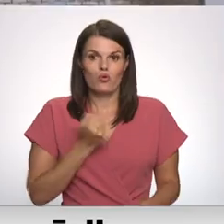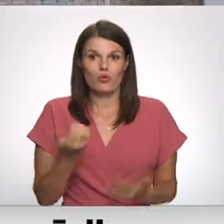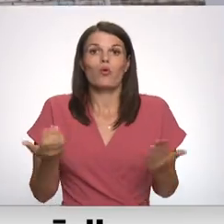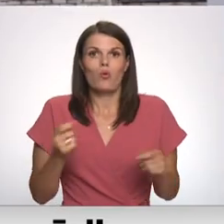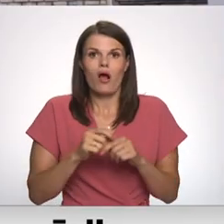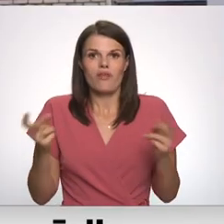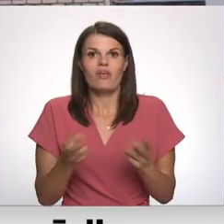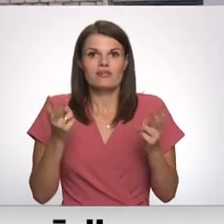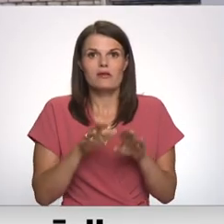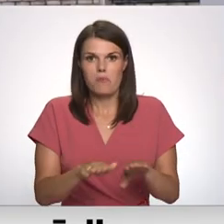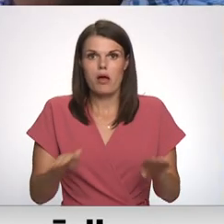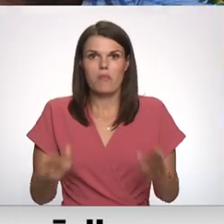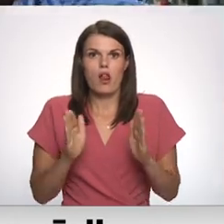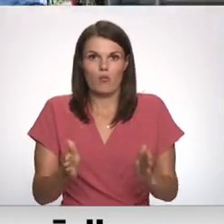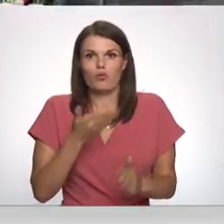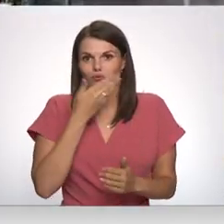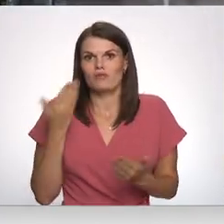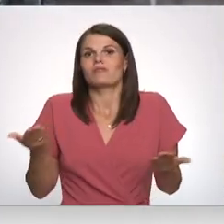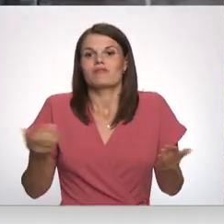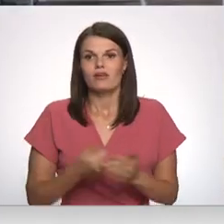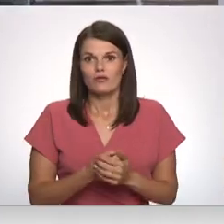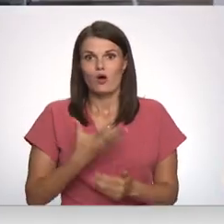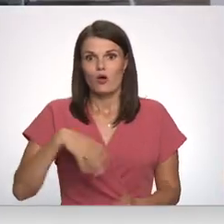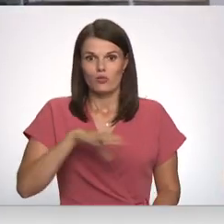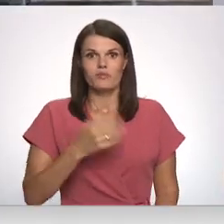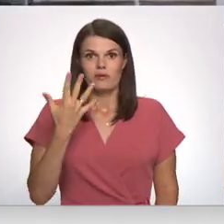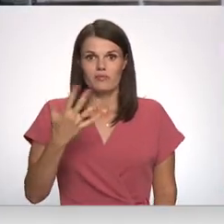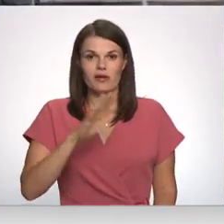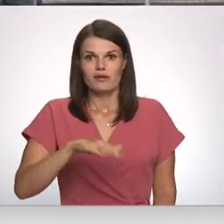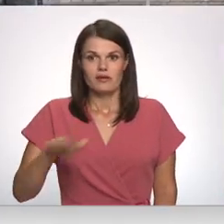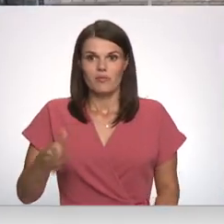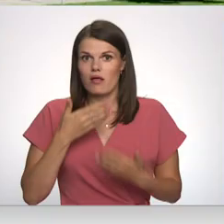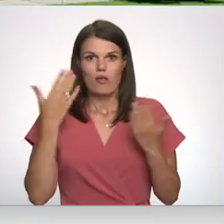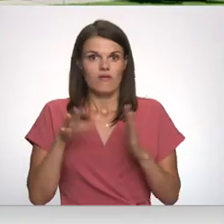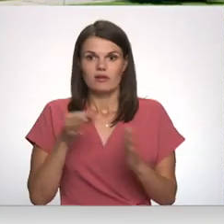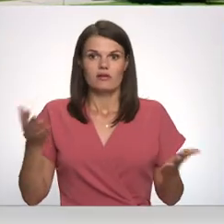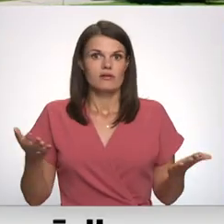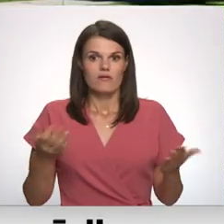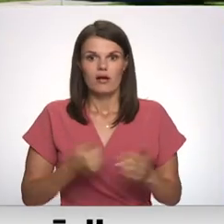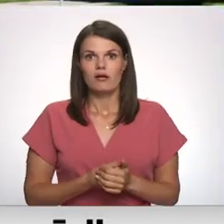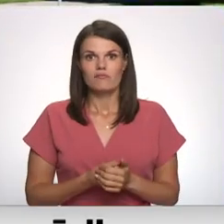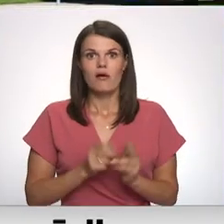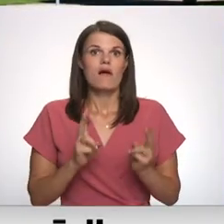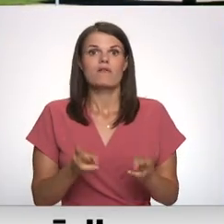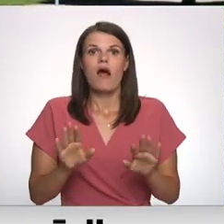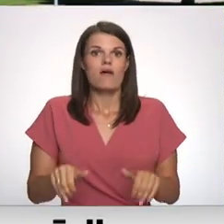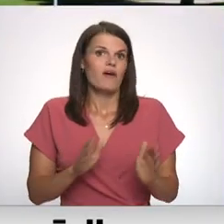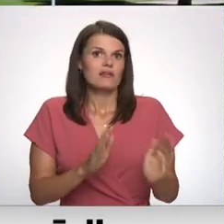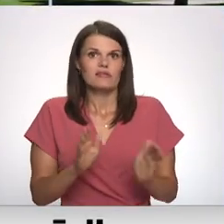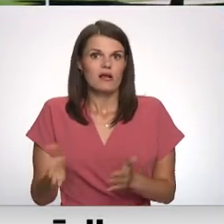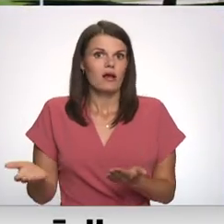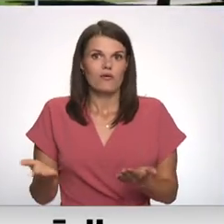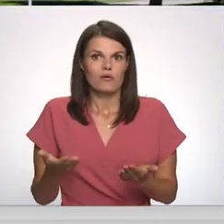mēbeles, lai siltāk būtu. Mums 5 bērni, mums nav izvēles. Katru var sagatavoties,